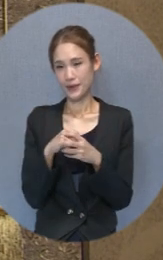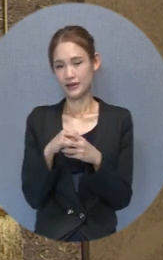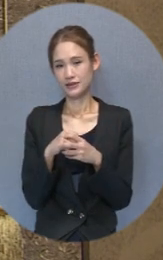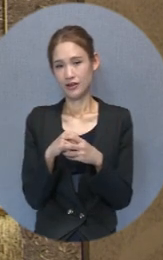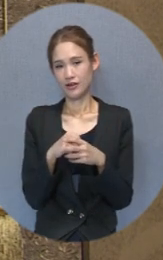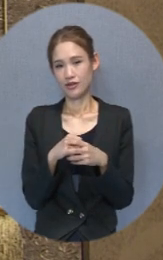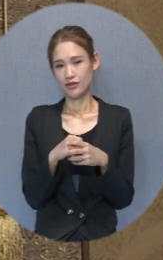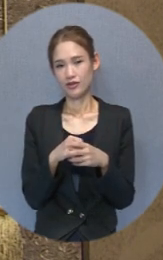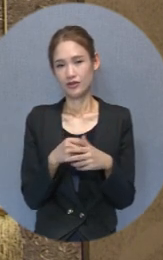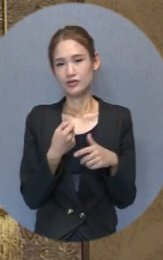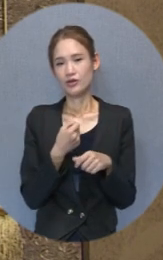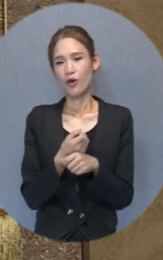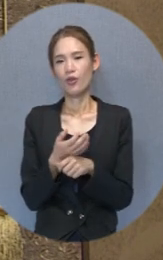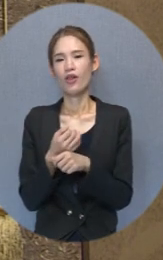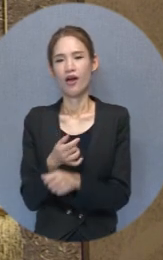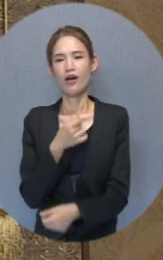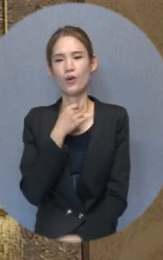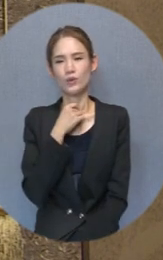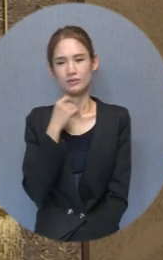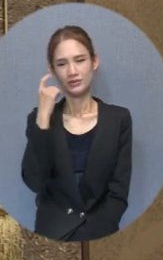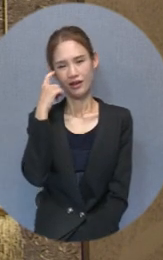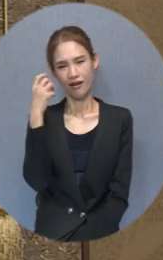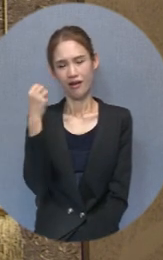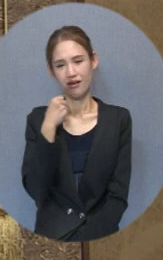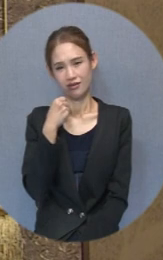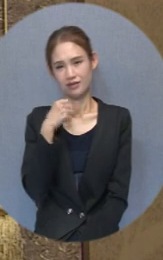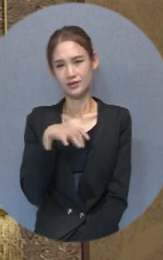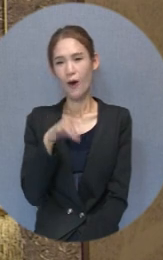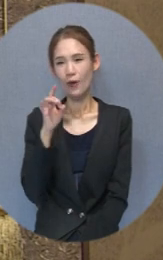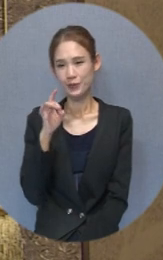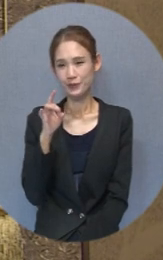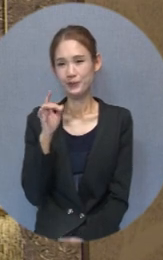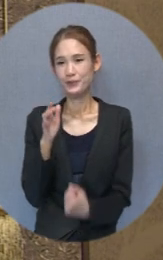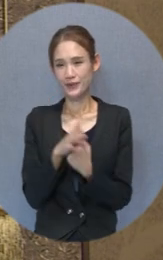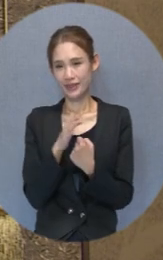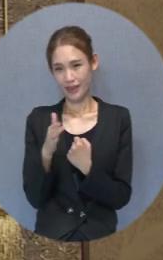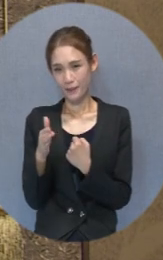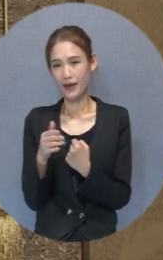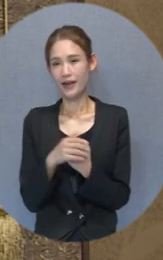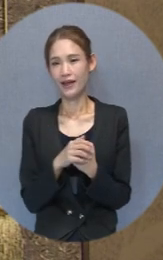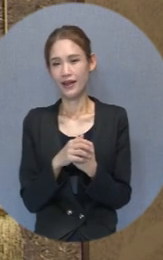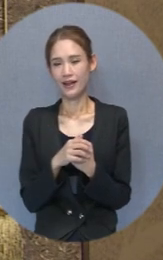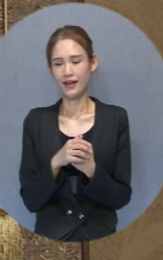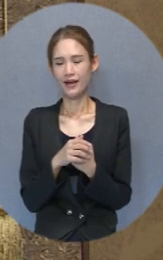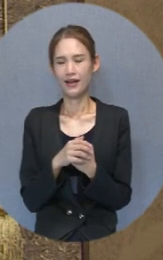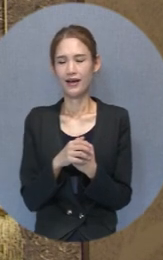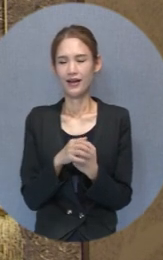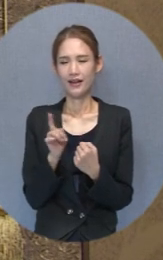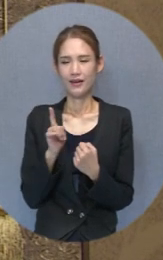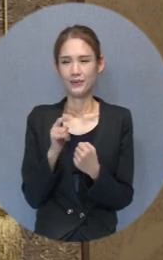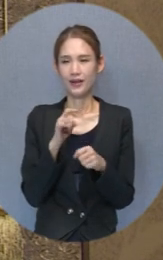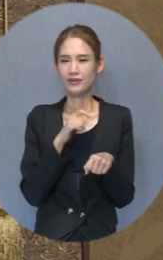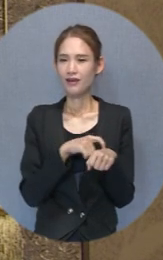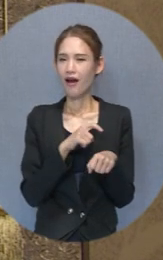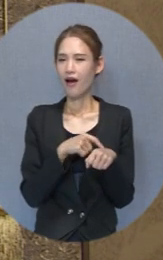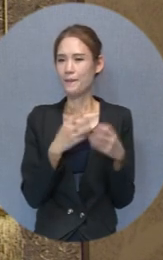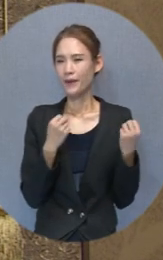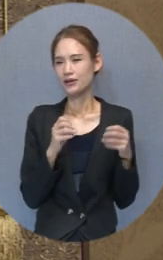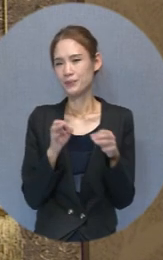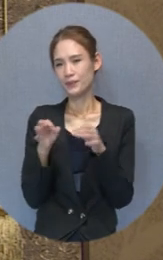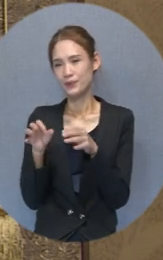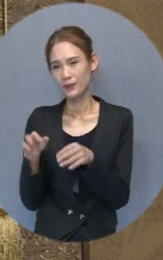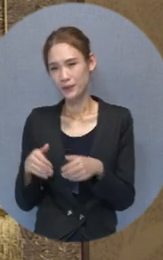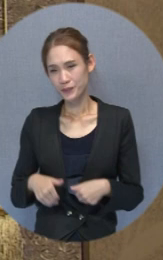전달하고 싶다라는 내용이었어가지고 이제 처음이다 보니까. 네. 그래서 굉장히 시간도 많이 들어가고